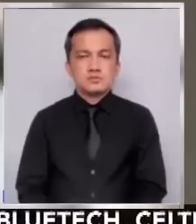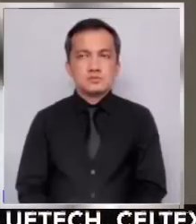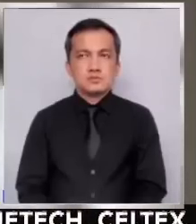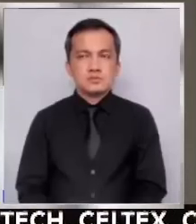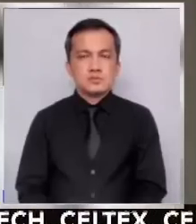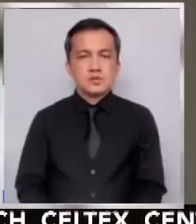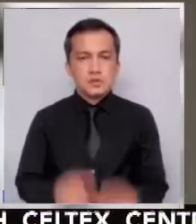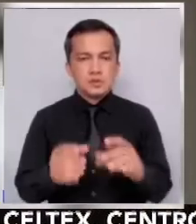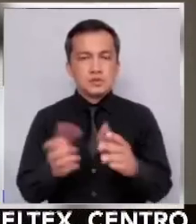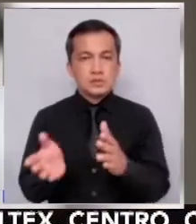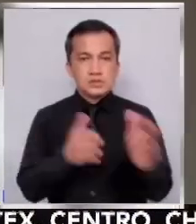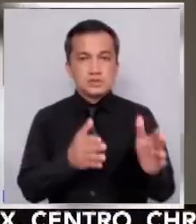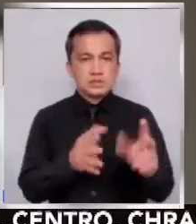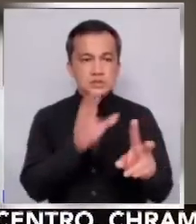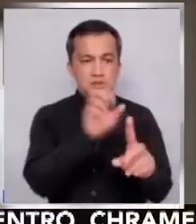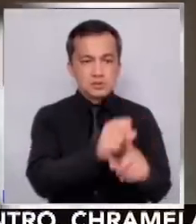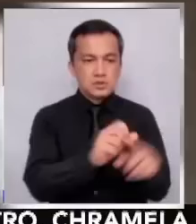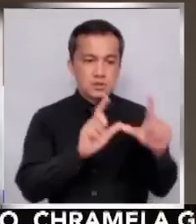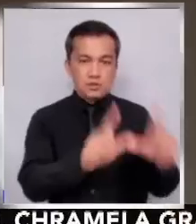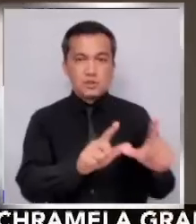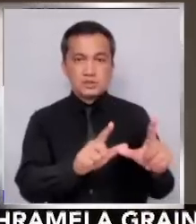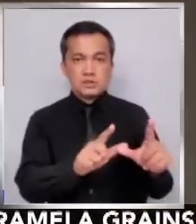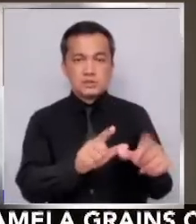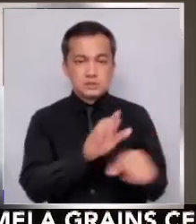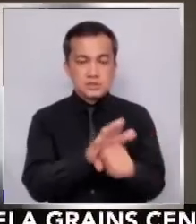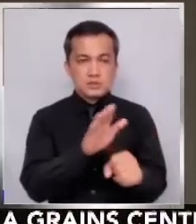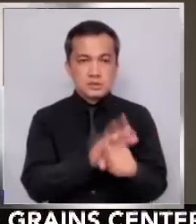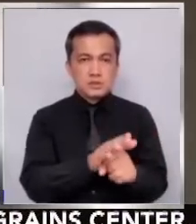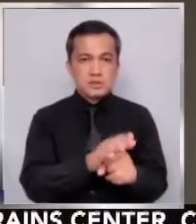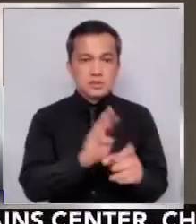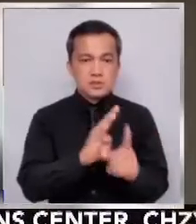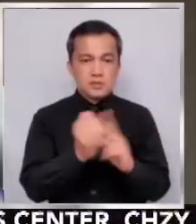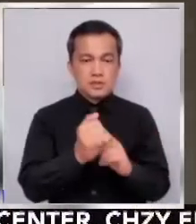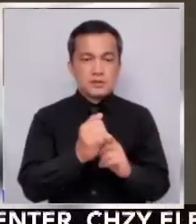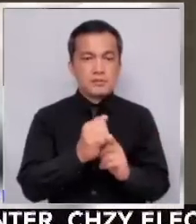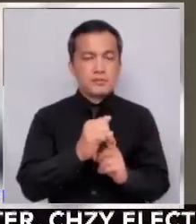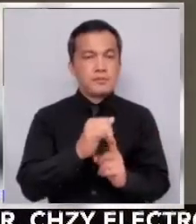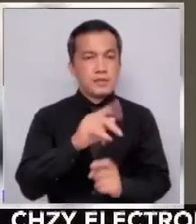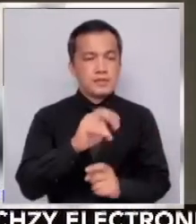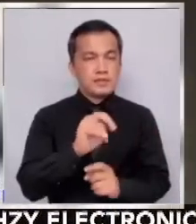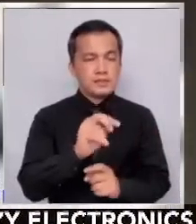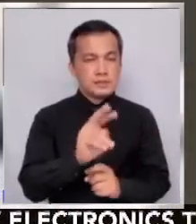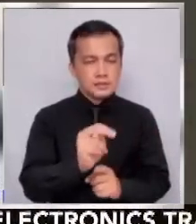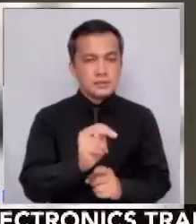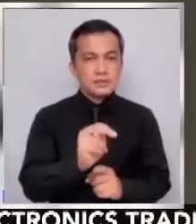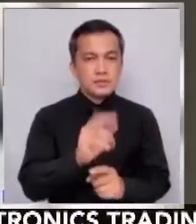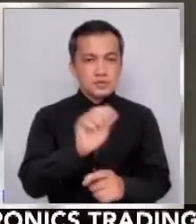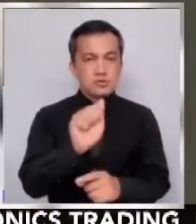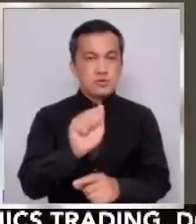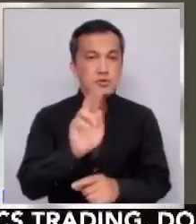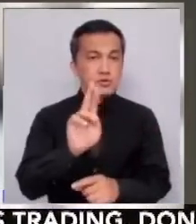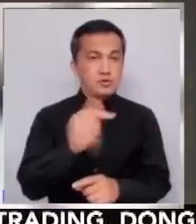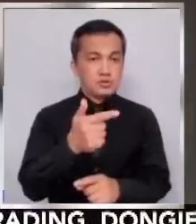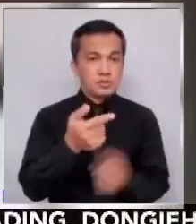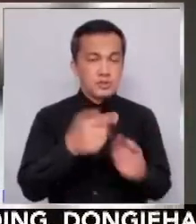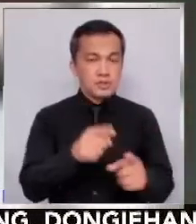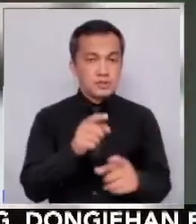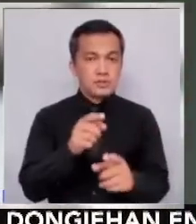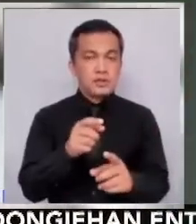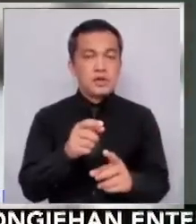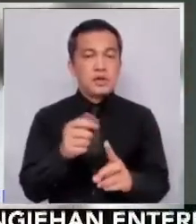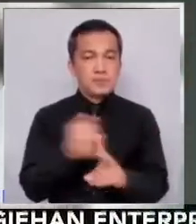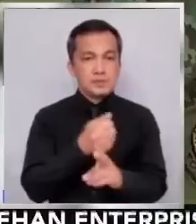Surod namang nasukol ang wanted sa kasong rape sa barangay Palatiw. Nitong Agosto lang naganap ang krimen at ang biktima malapit din